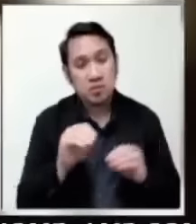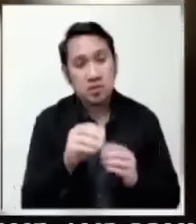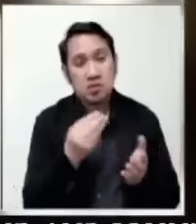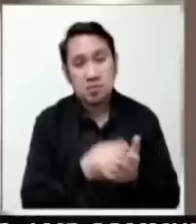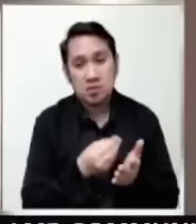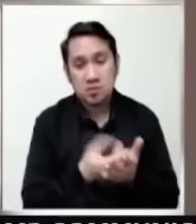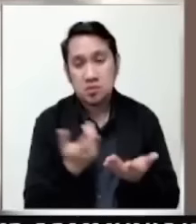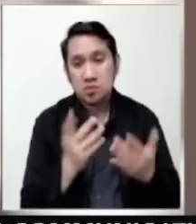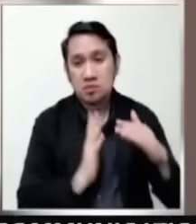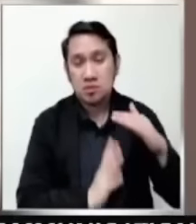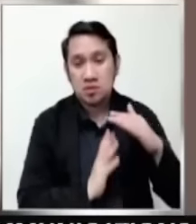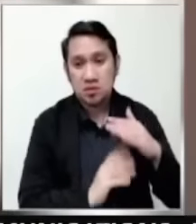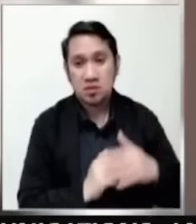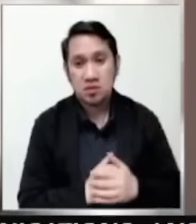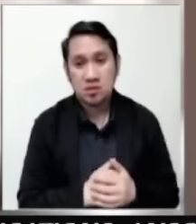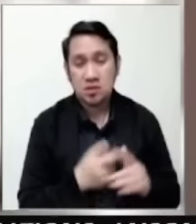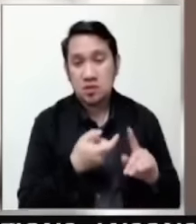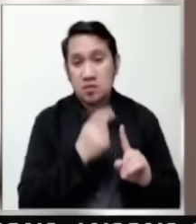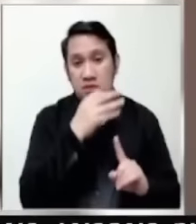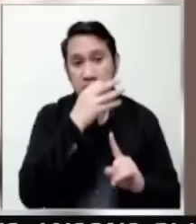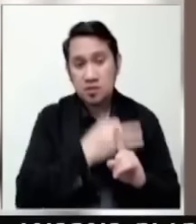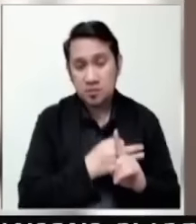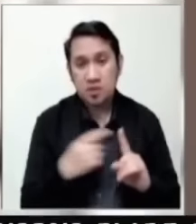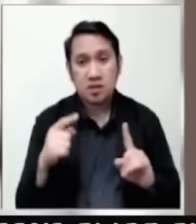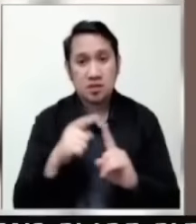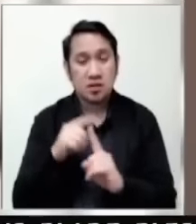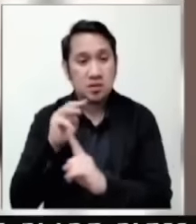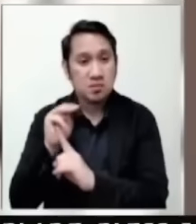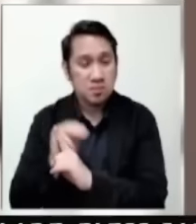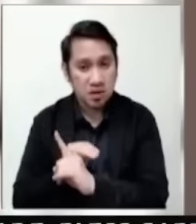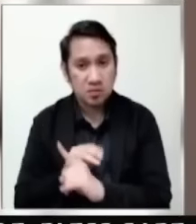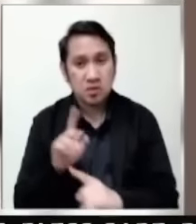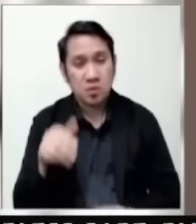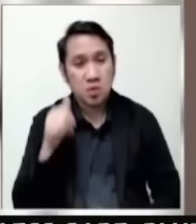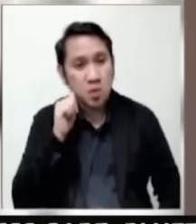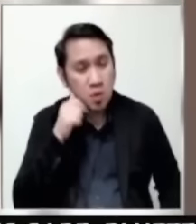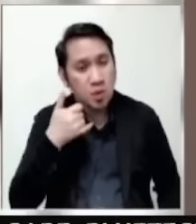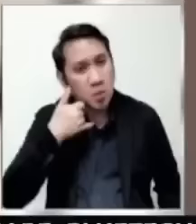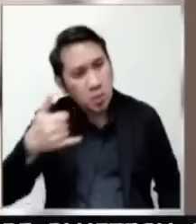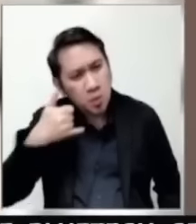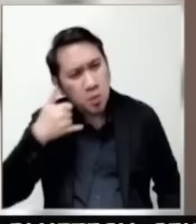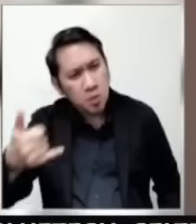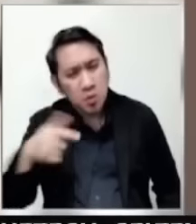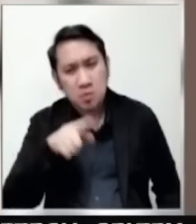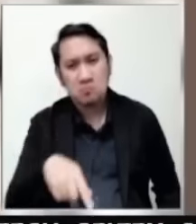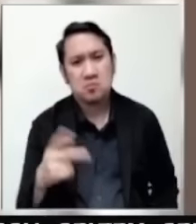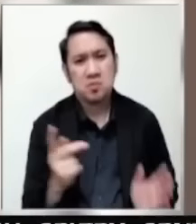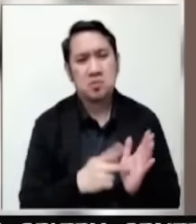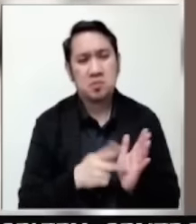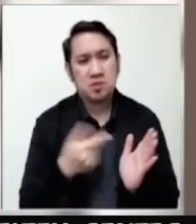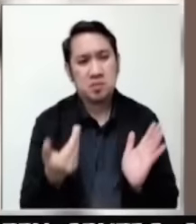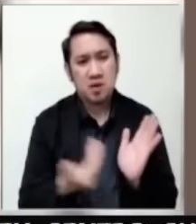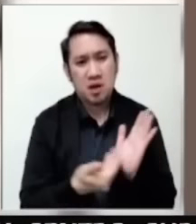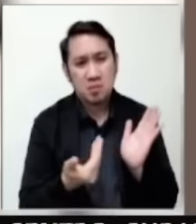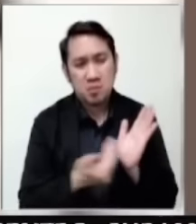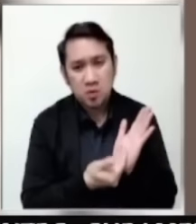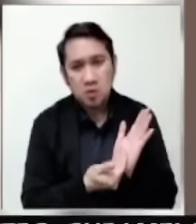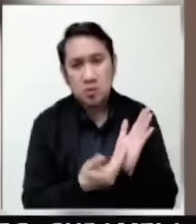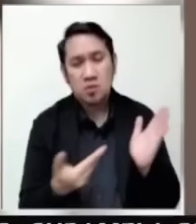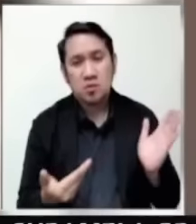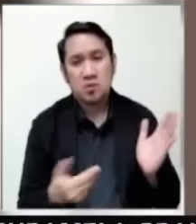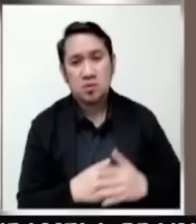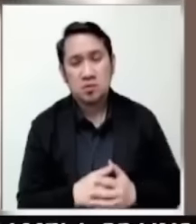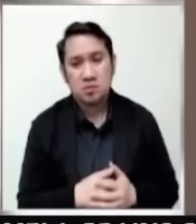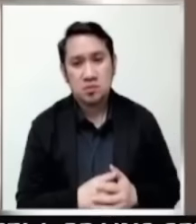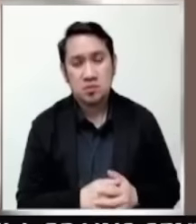niya. Mula February hanggang March, tawag kami ng tawag, kulit kami ng kulit. Ito po yung proof namin na lagi